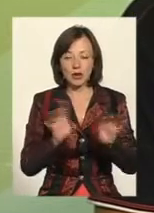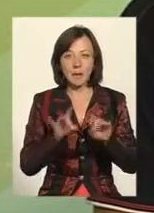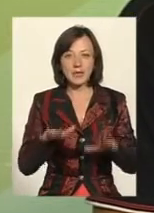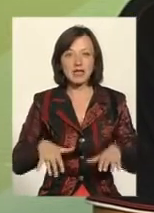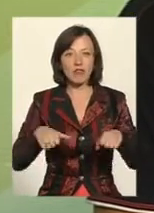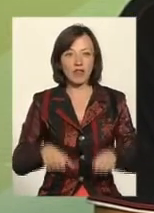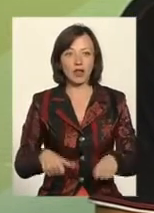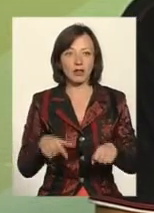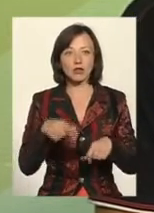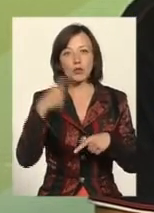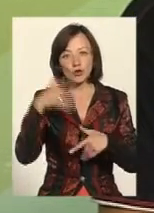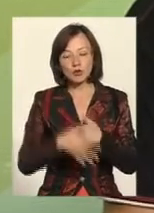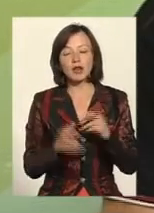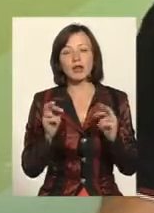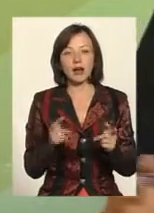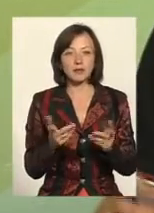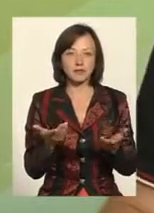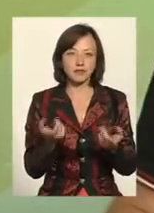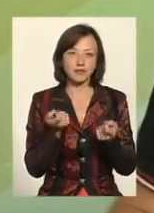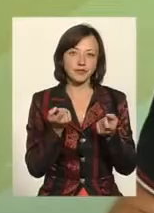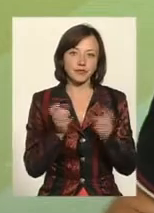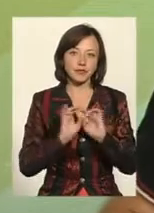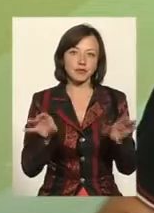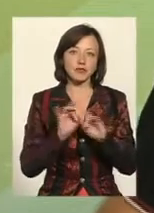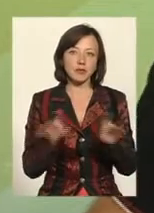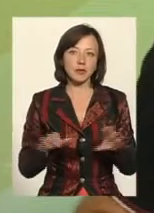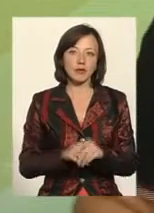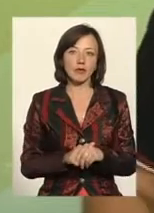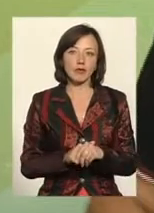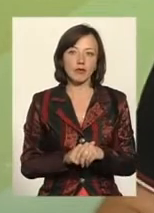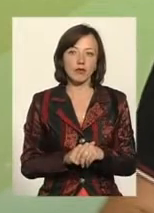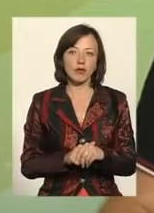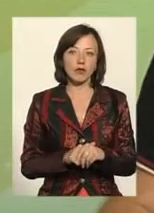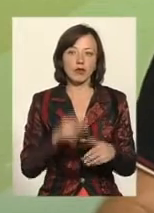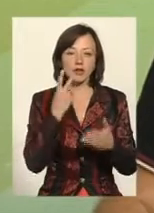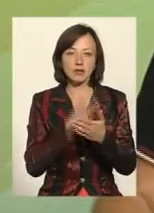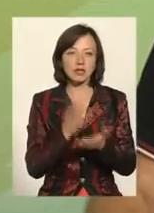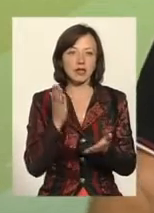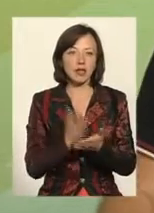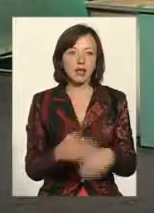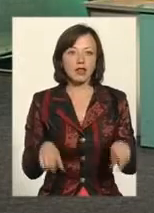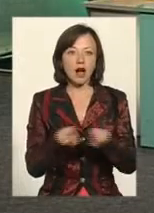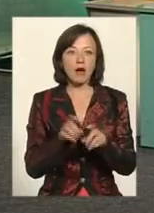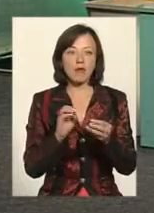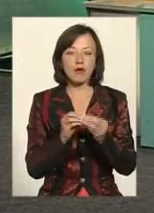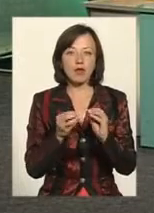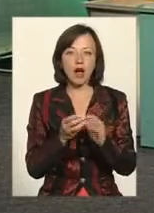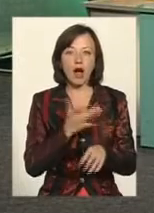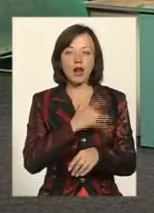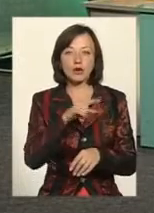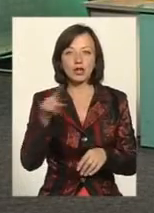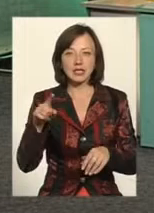місцеву владу сьогоднішню, щоб ми розуміли, як є. От пару буквально штрихів. Дивіться, є така проблема, є